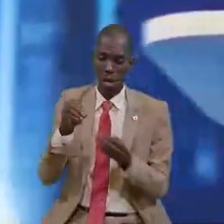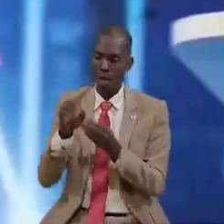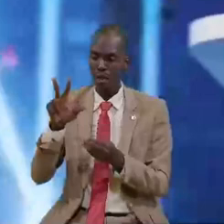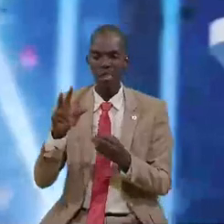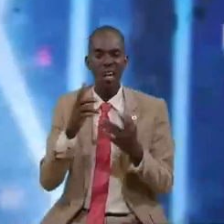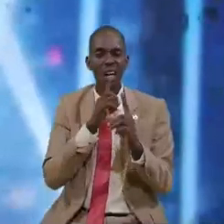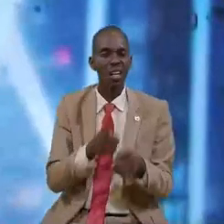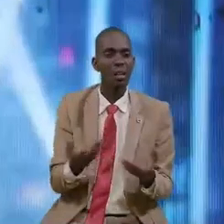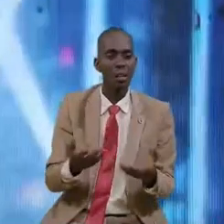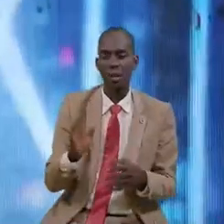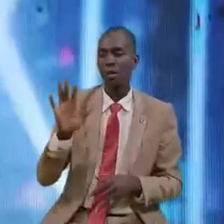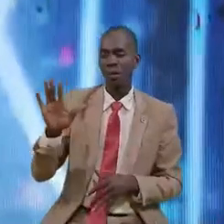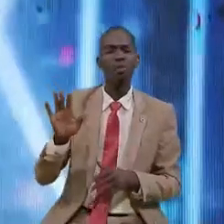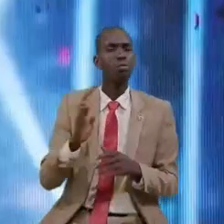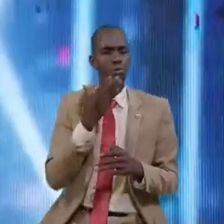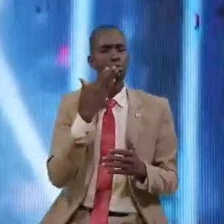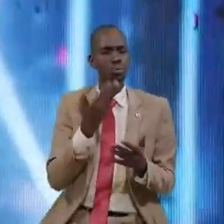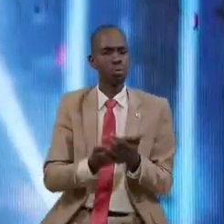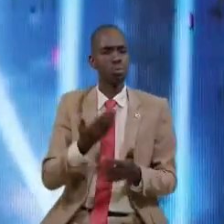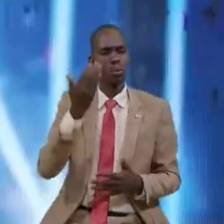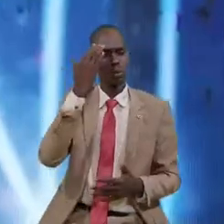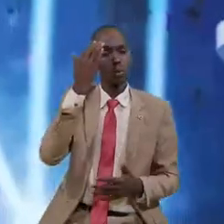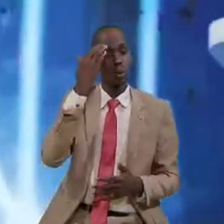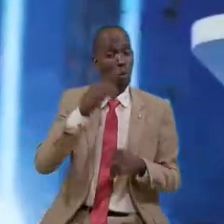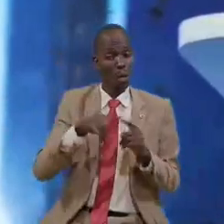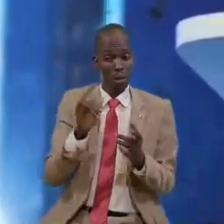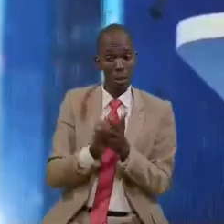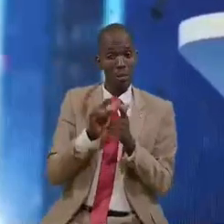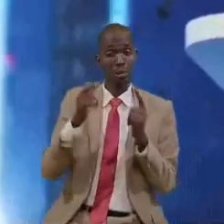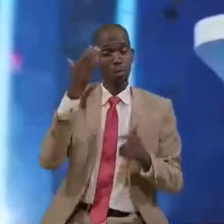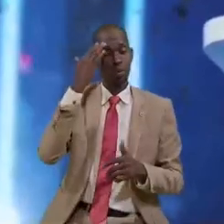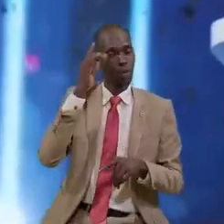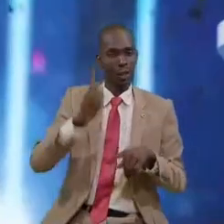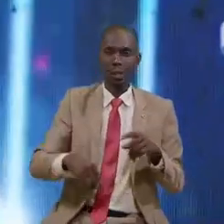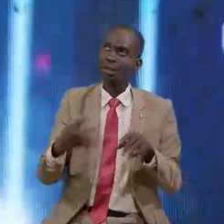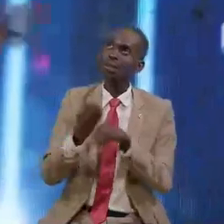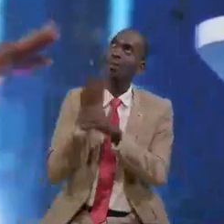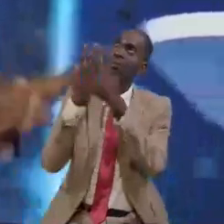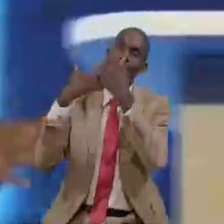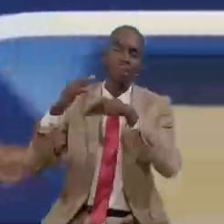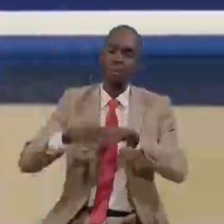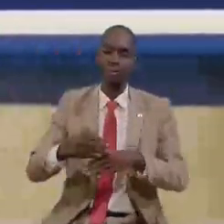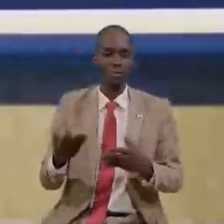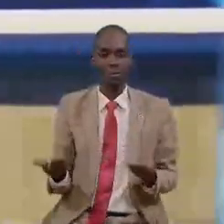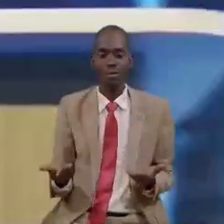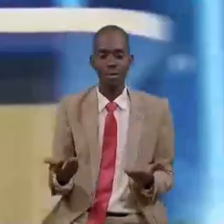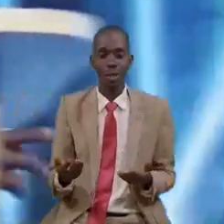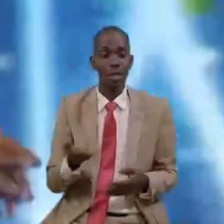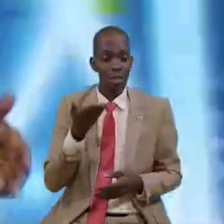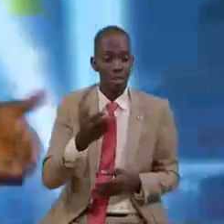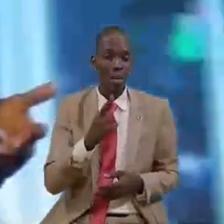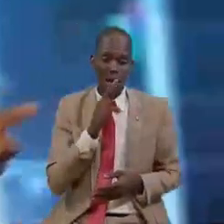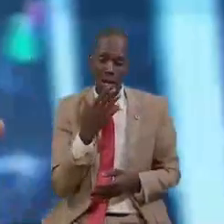plus 2 oui, font 4. Grande connaissance, mais qui ne peut pas vous amener à la rédemption. Les choses que nous